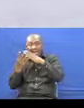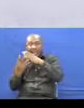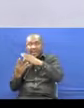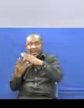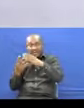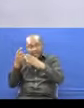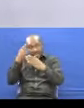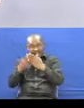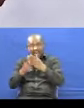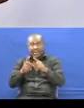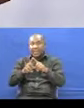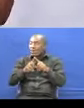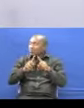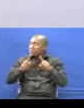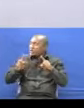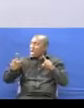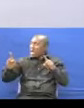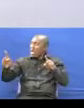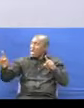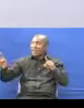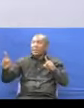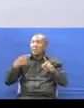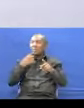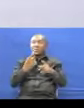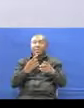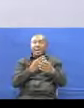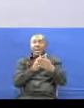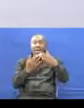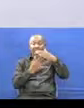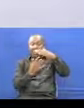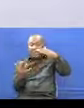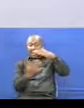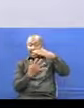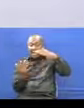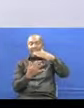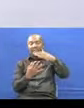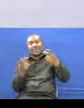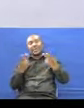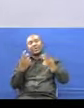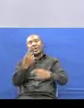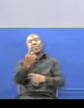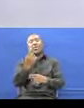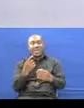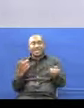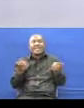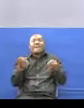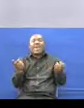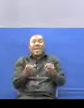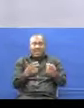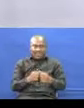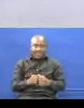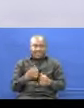tunajumlisha nini? Tunaweka mstari mkubwa kusema namba zote hizi zina asili ya 4. Kwa hiyo tunaweka 4 chini namna